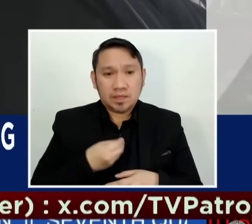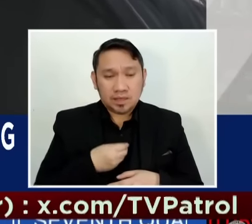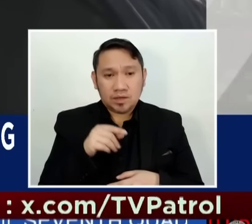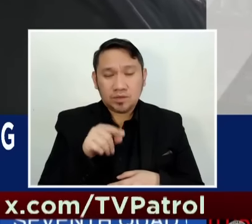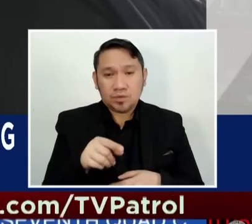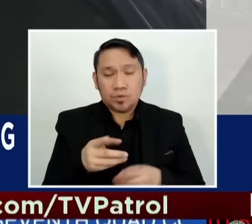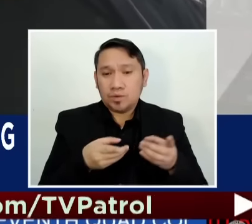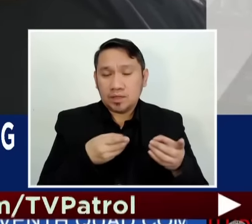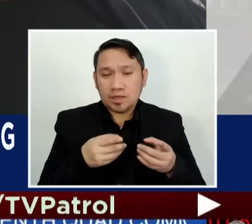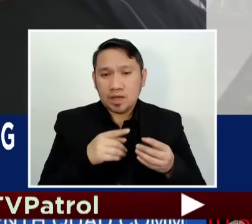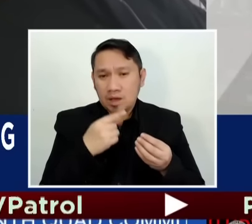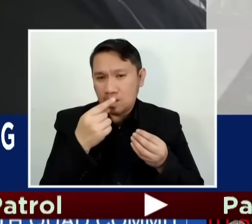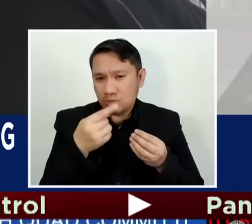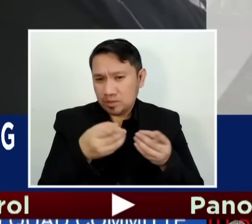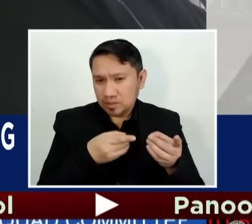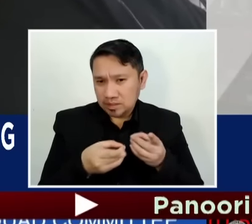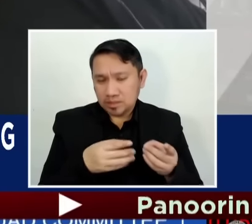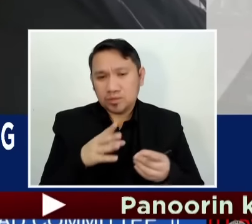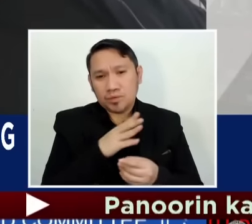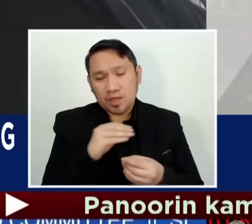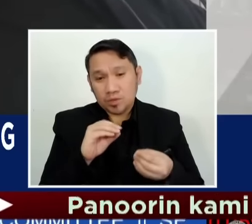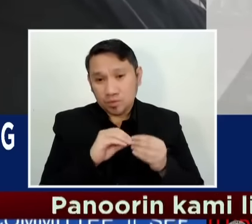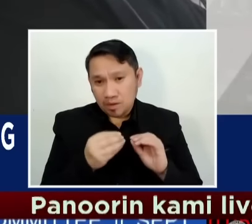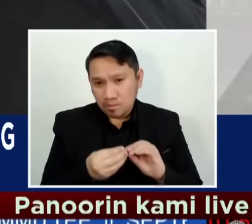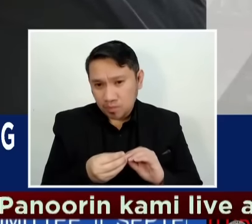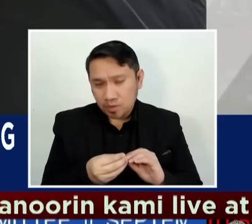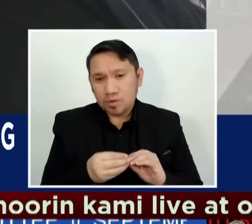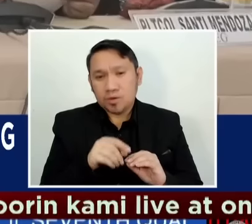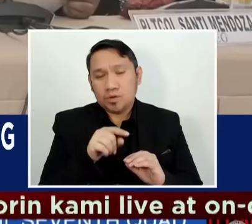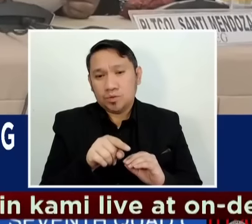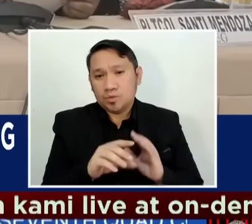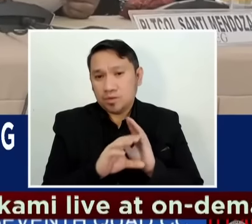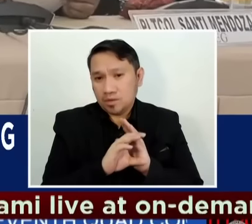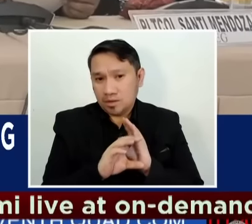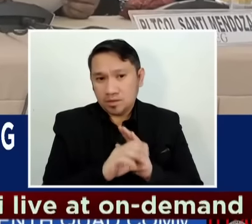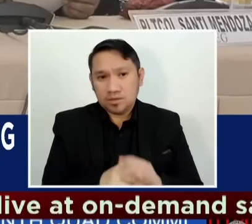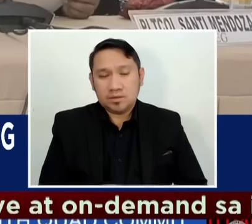description at plate number ng sasakyan.